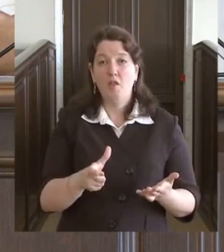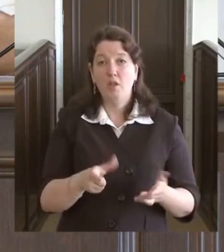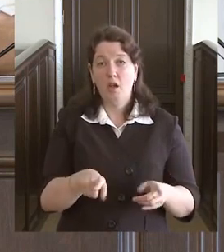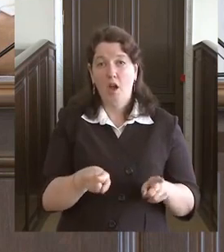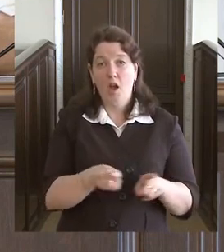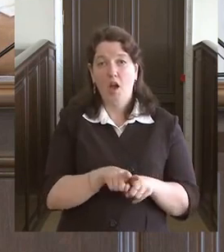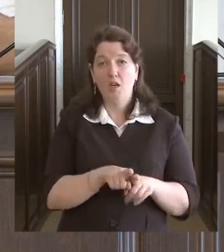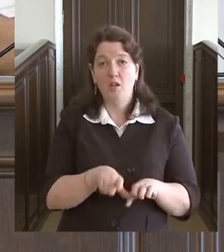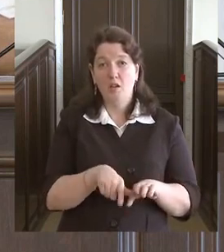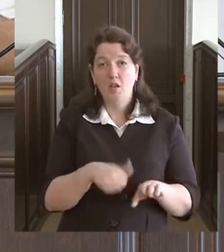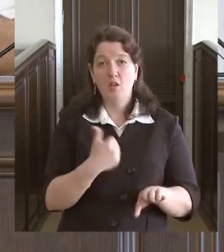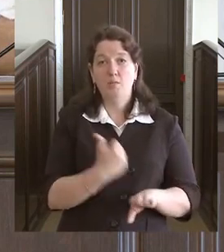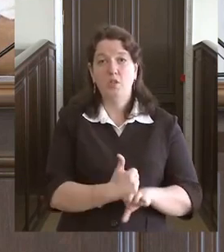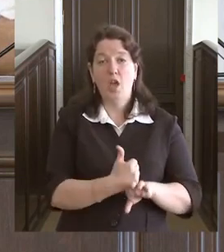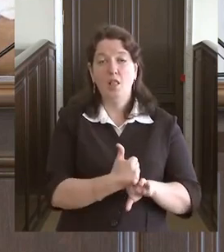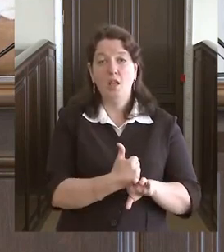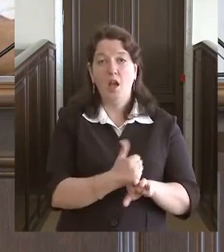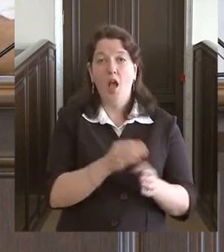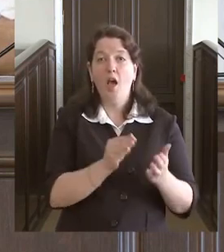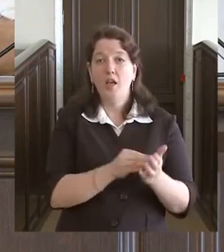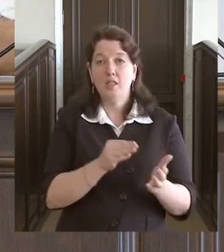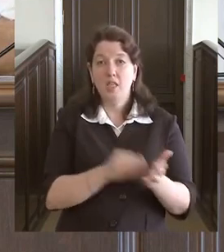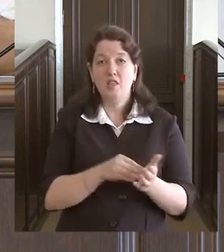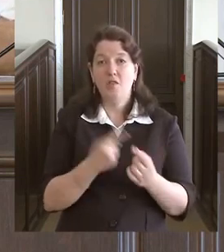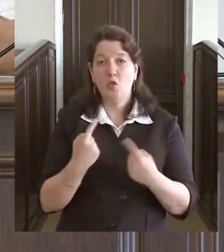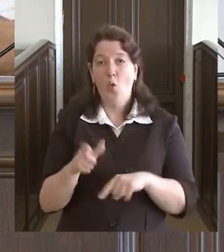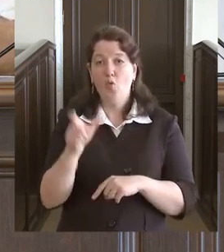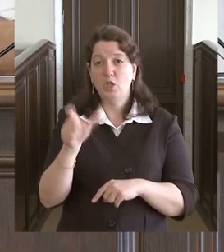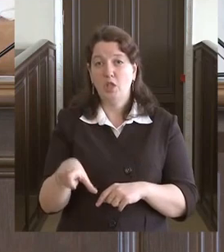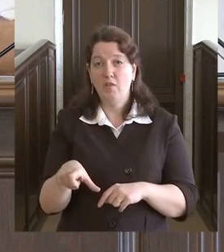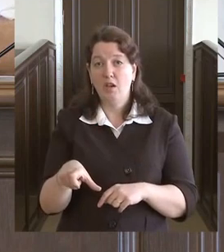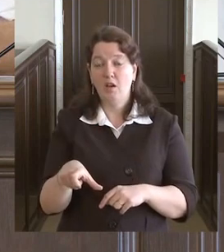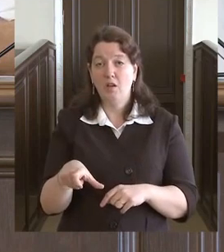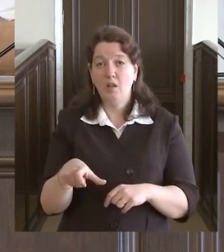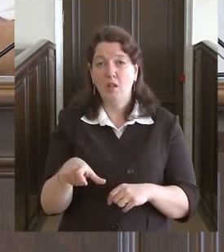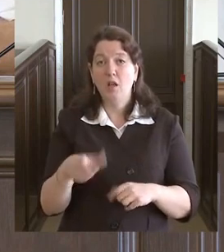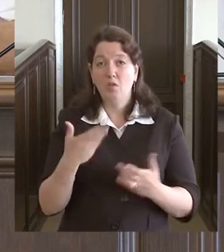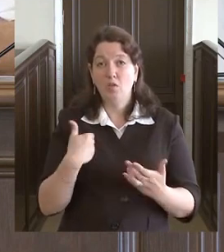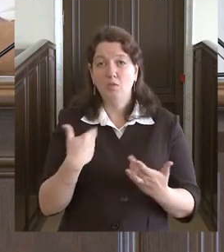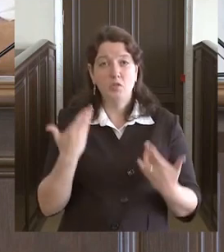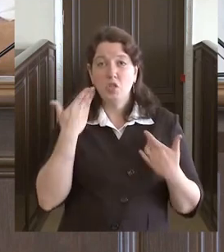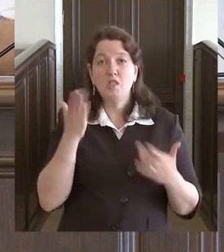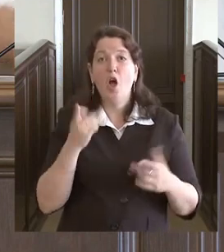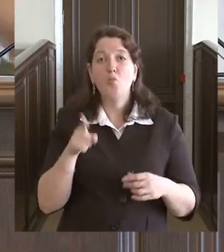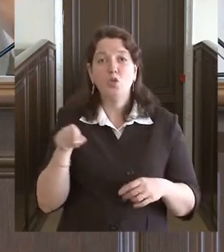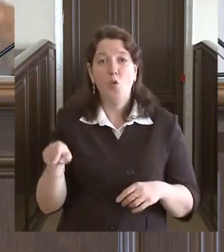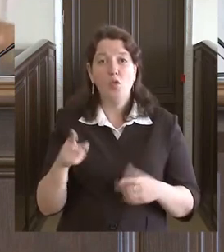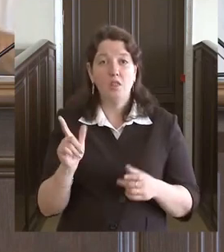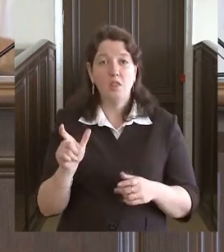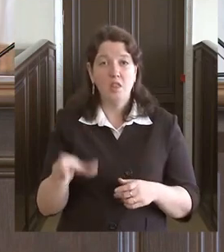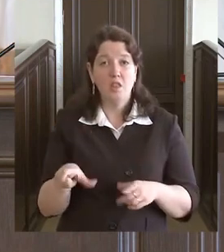я не осуждаю я оцениваю я понимаю может быть им на его место попал мульти я по таким был не знаю я не